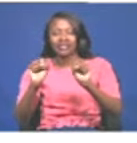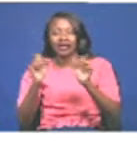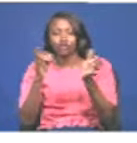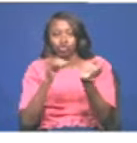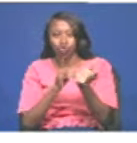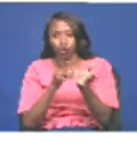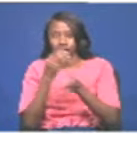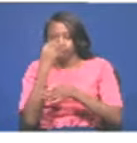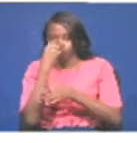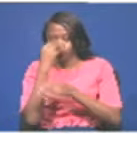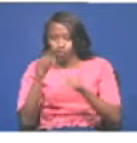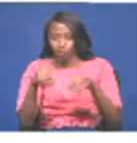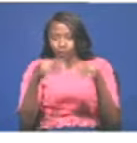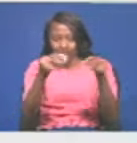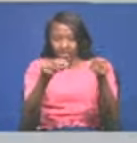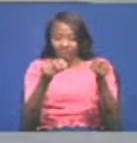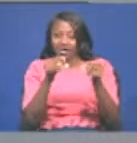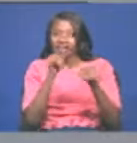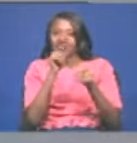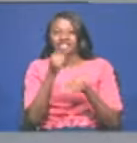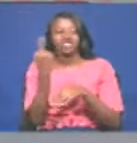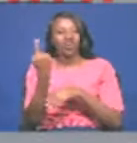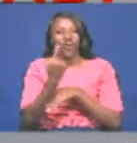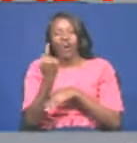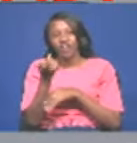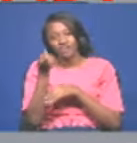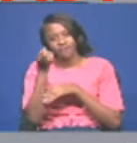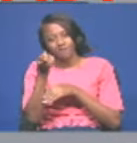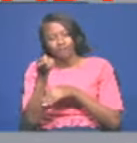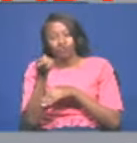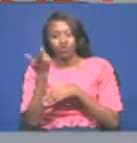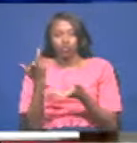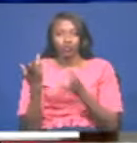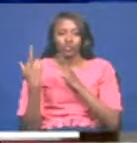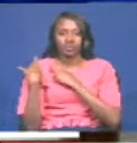Ruto. Basi haya tu ni baadhi ya majukumu ambao